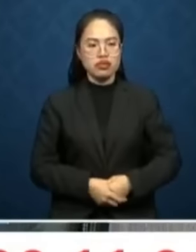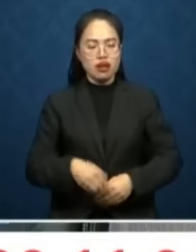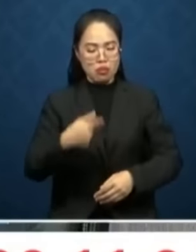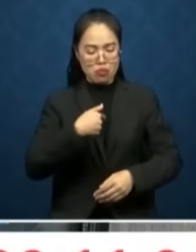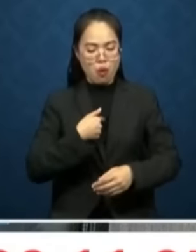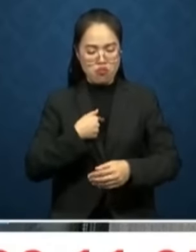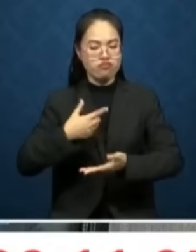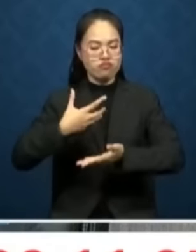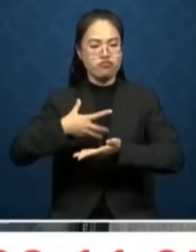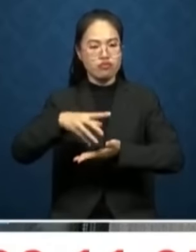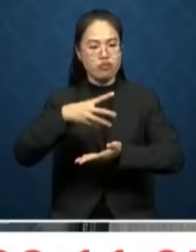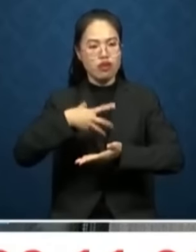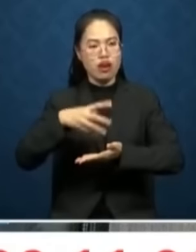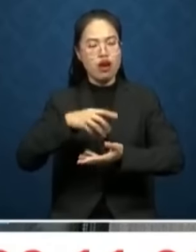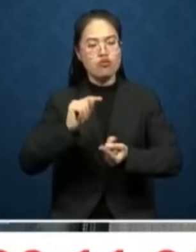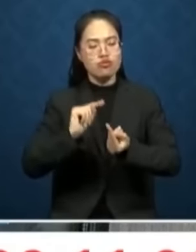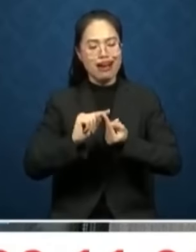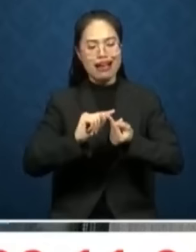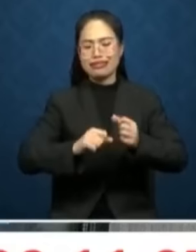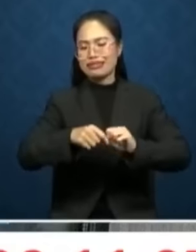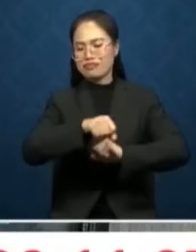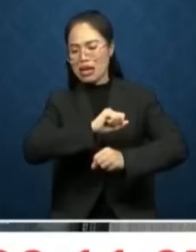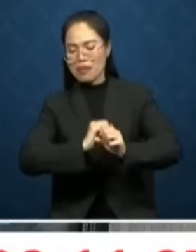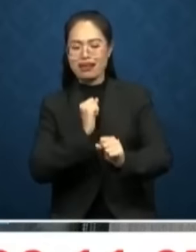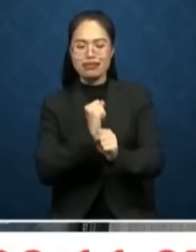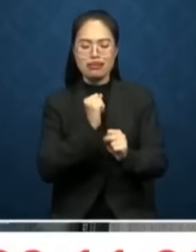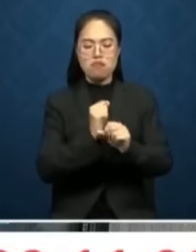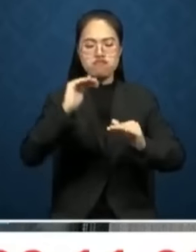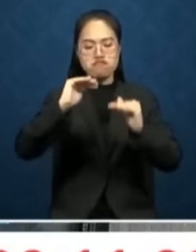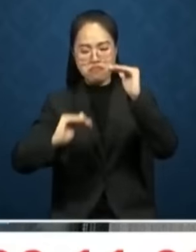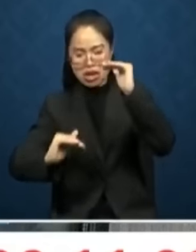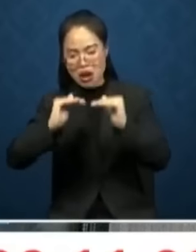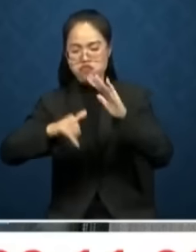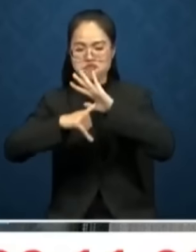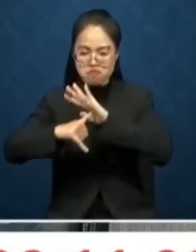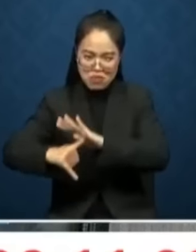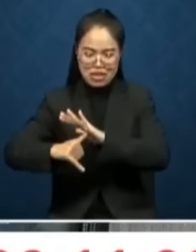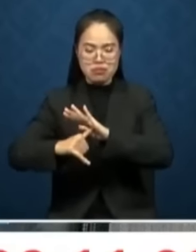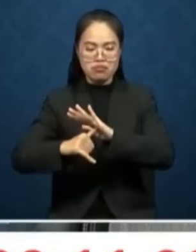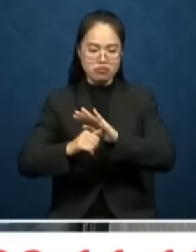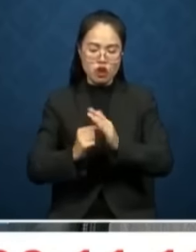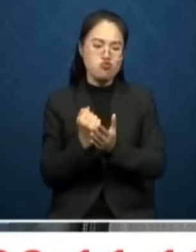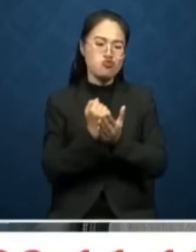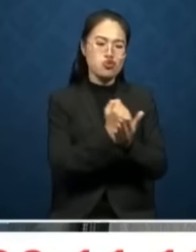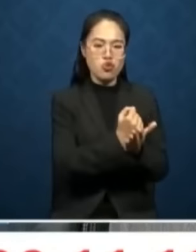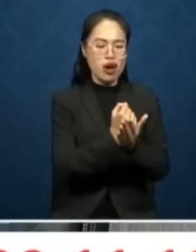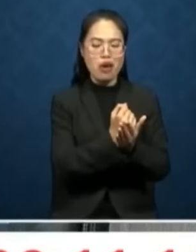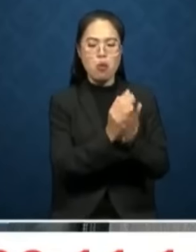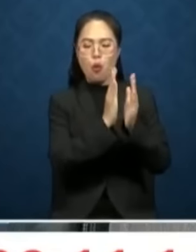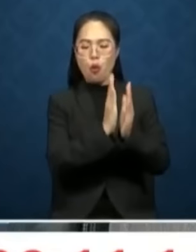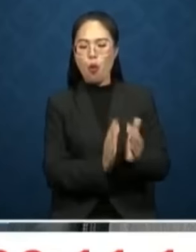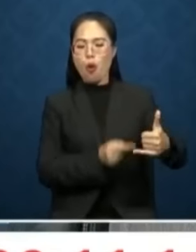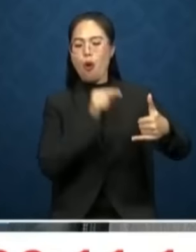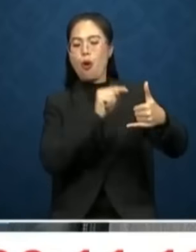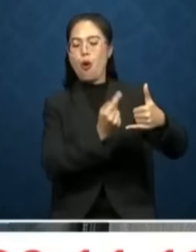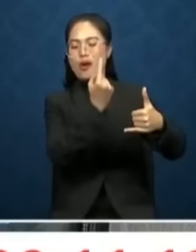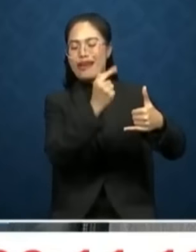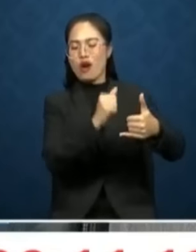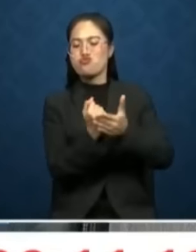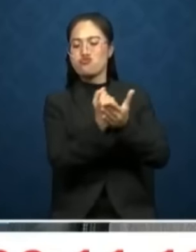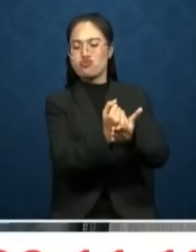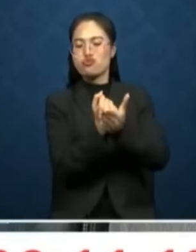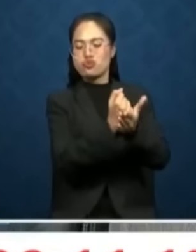ดยาวเกี่ยวกับปฏิบัติที่ไม่ถูกต้องไม่เป็นธรรมไม่เท่าเทียมถึงขนาดเลือกปฏิบัติและอาจจะรู้เห็นเป็นใจด้วยก็ตามเนี่ยนะ